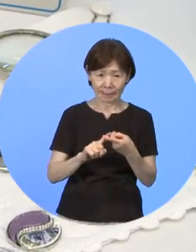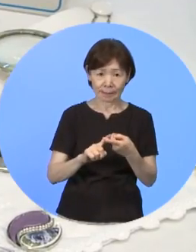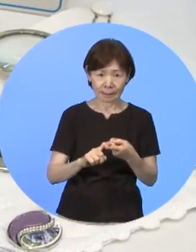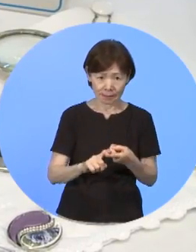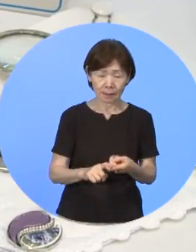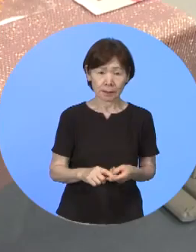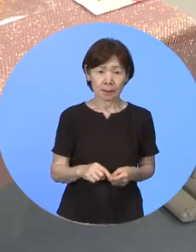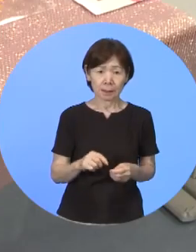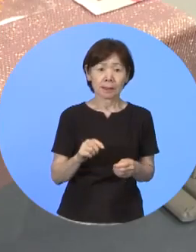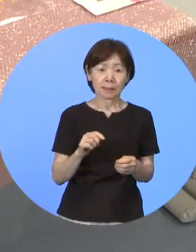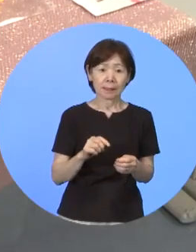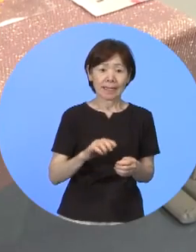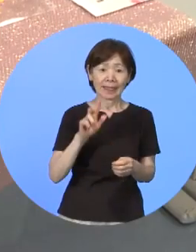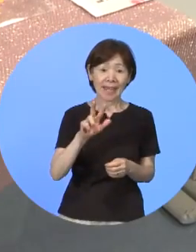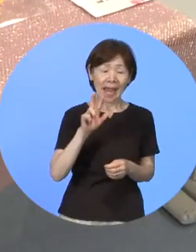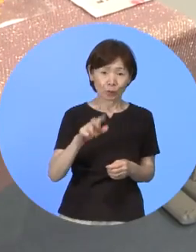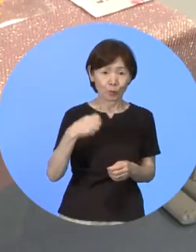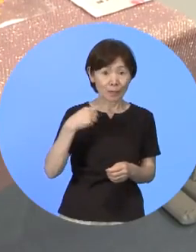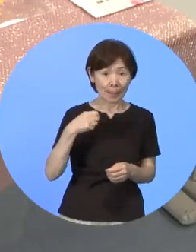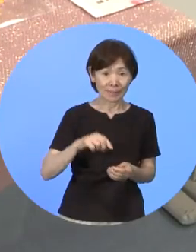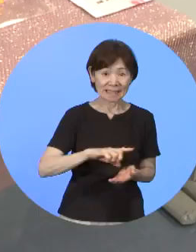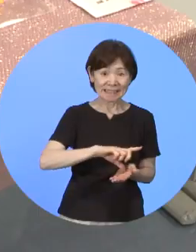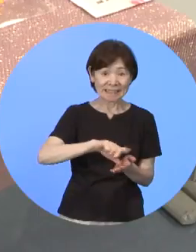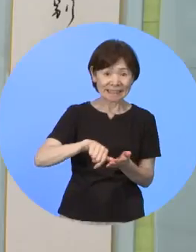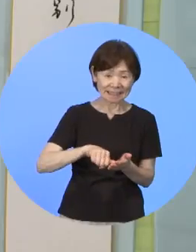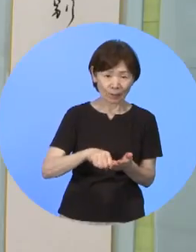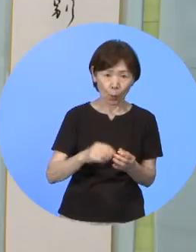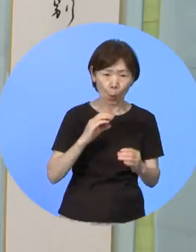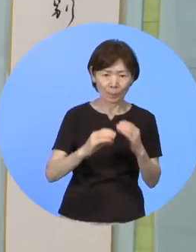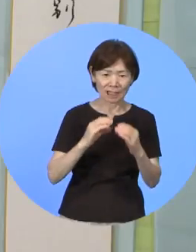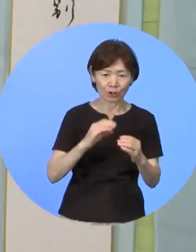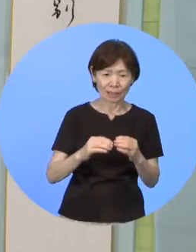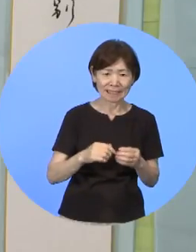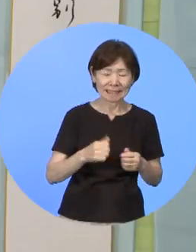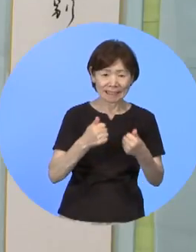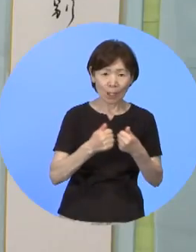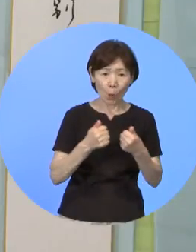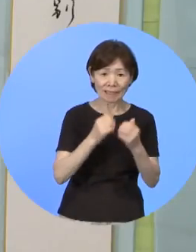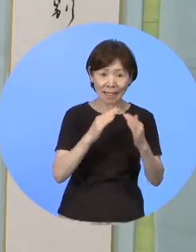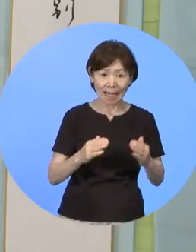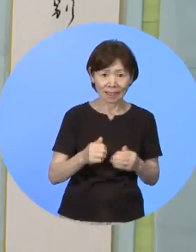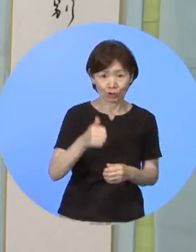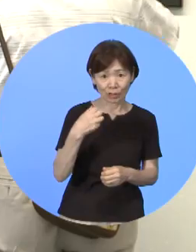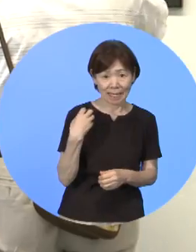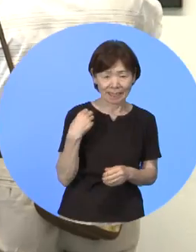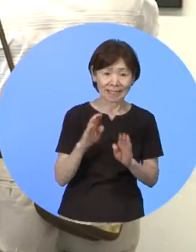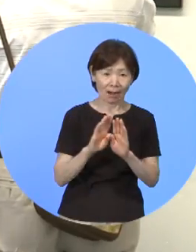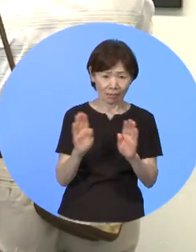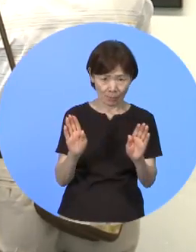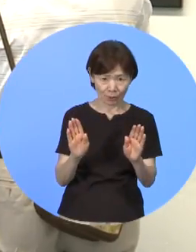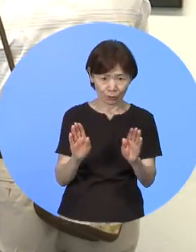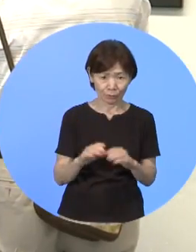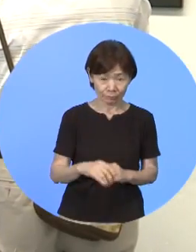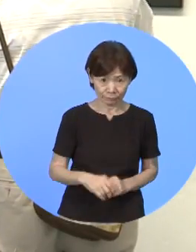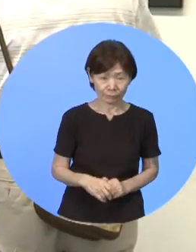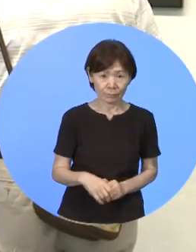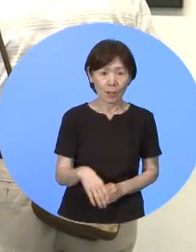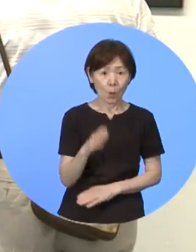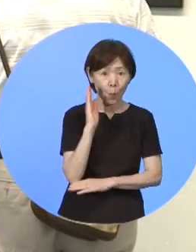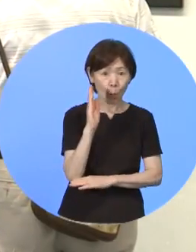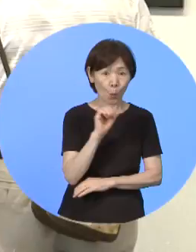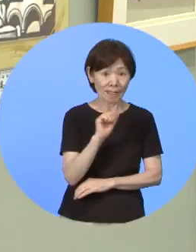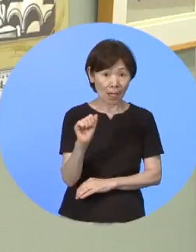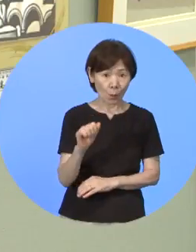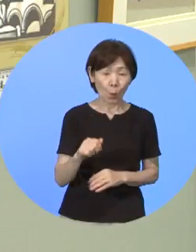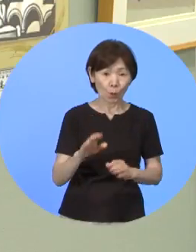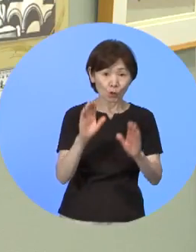と吹田市 JR 以南コミュニティ協議会の主催で毎年行われているものです。会場には